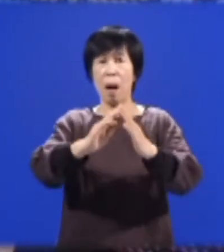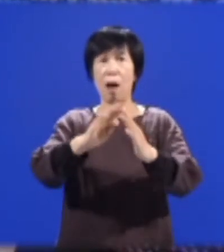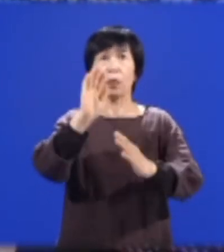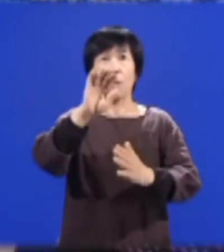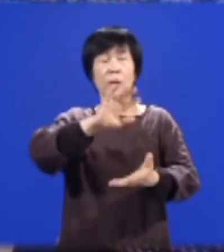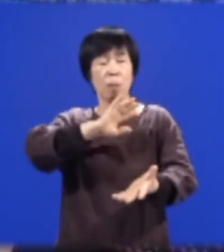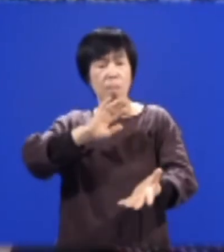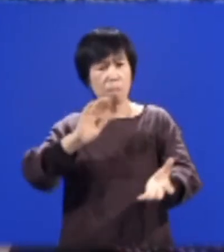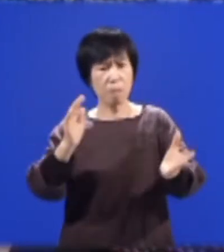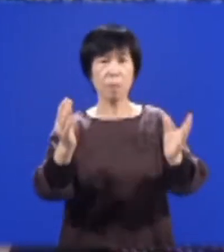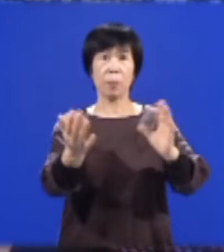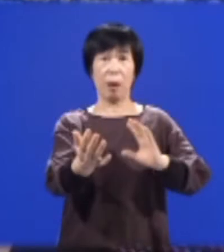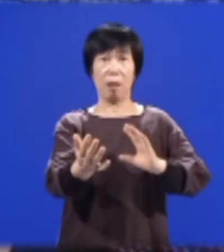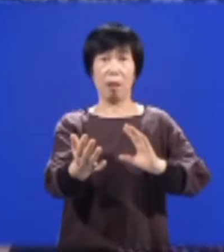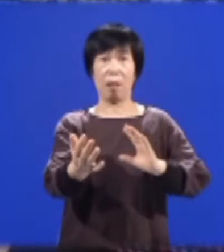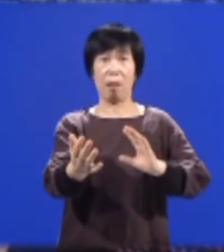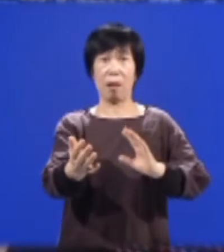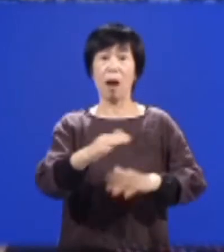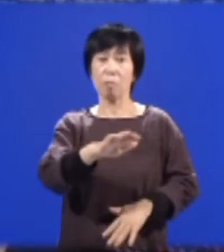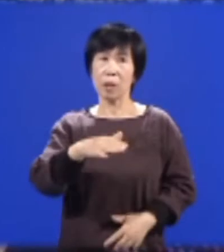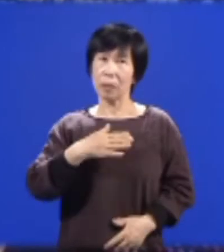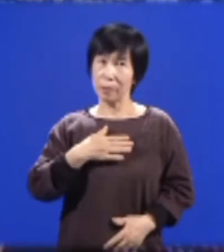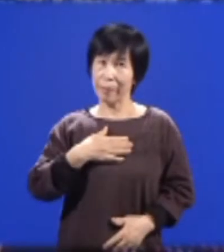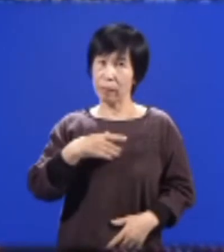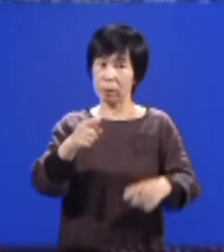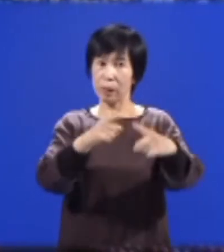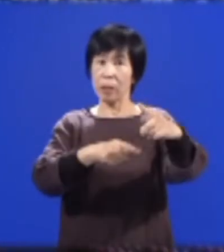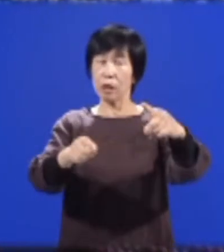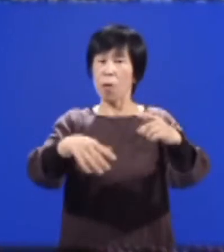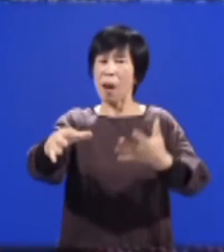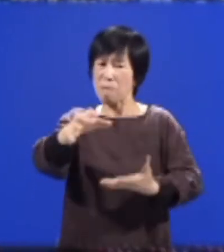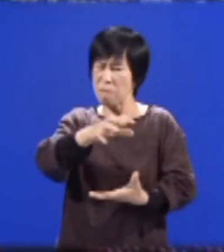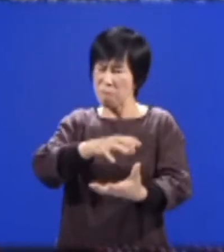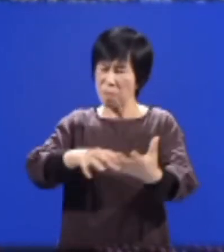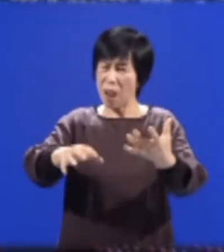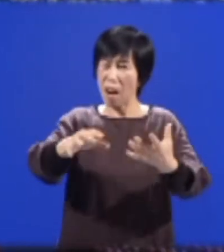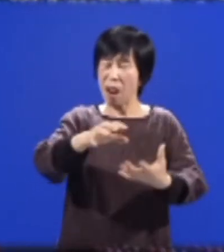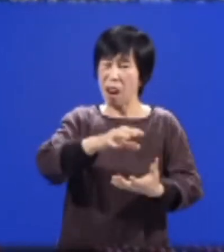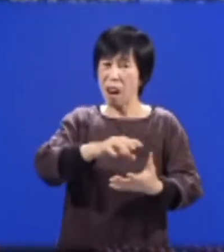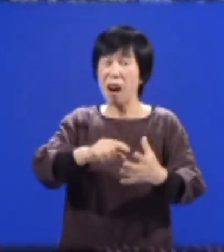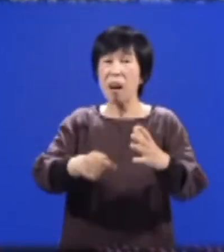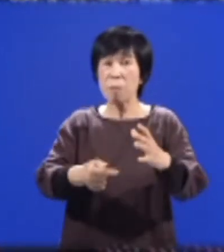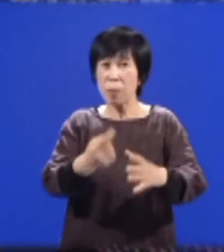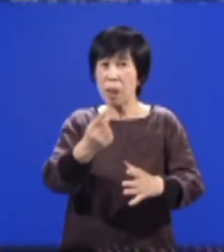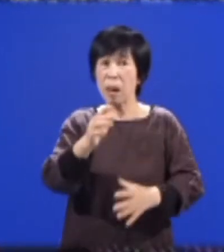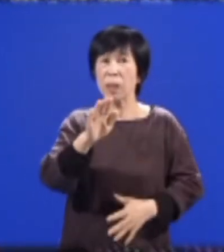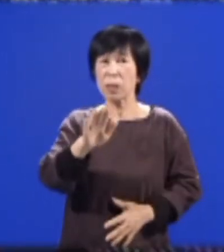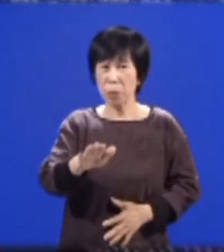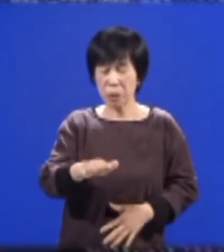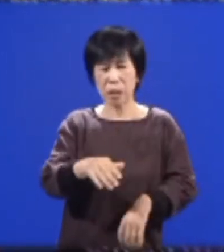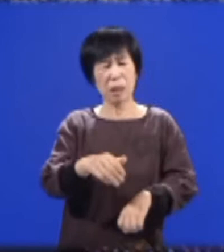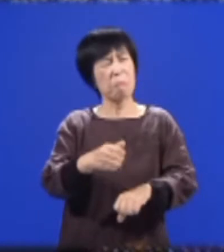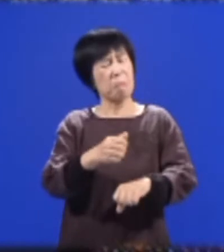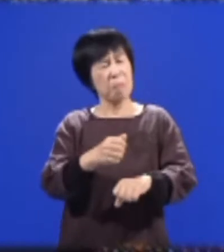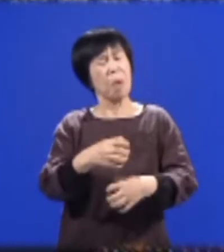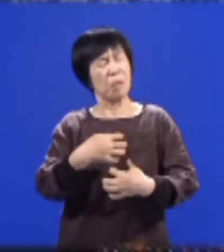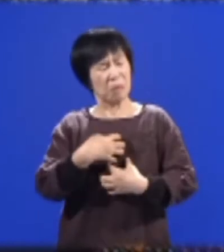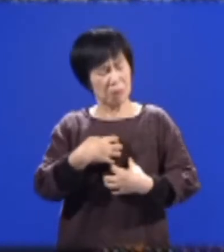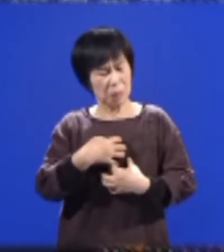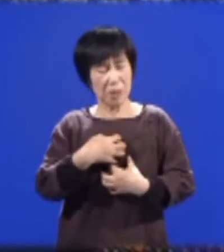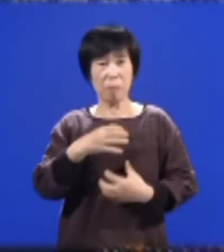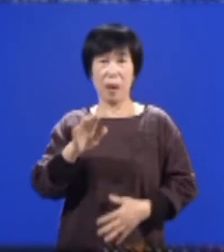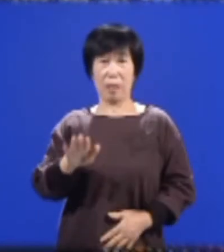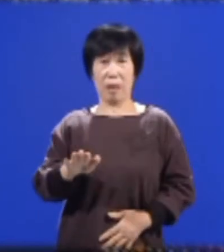してましてね、皆さんよくご存知のように公害の時はですね、磯津を中心に大変な時期もあった